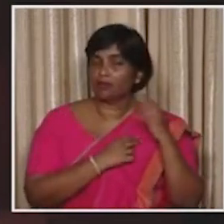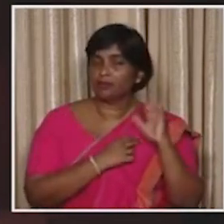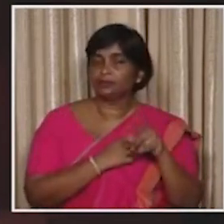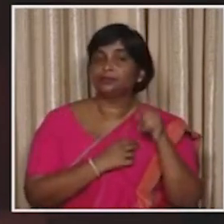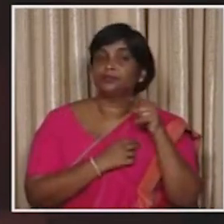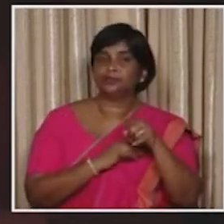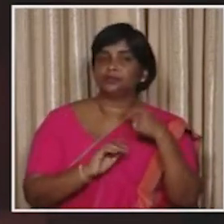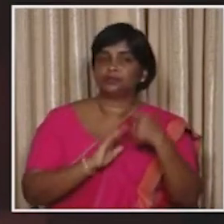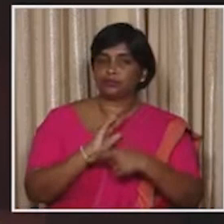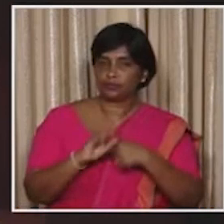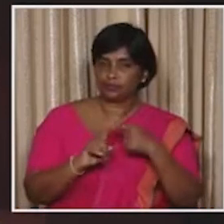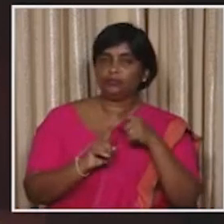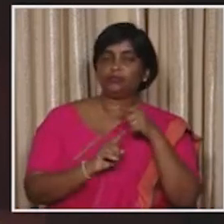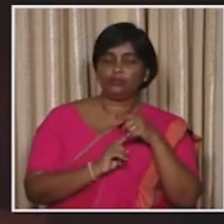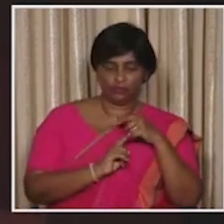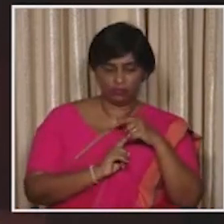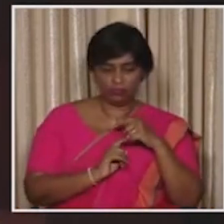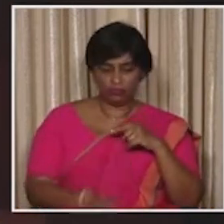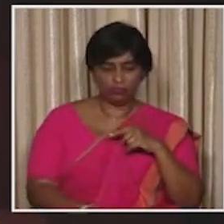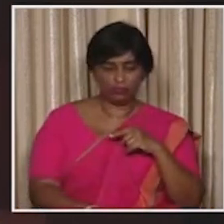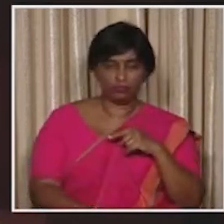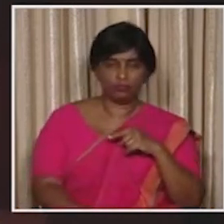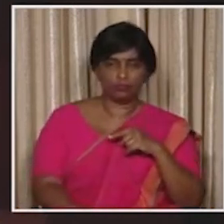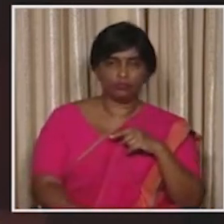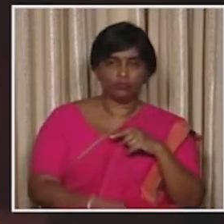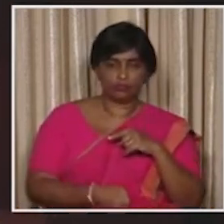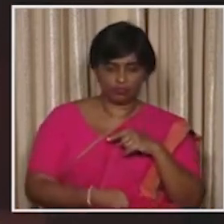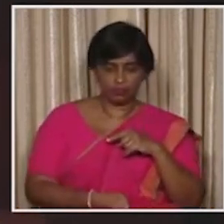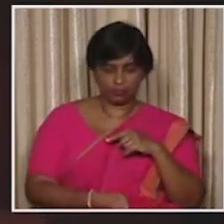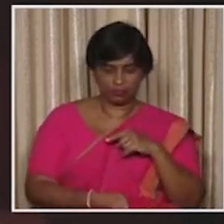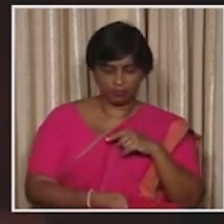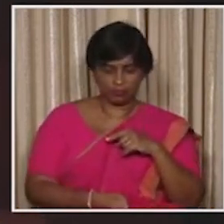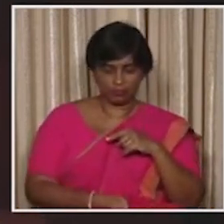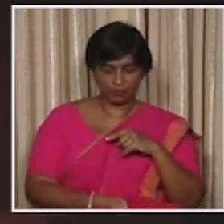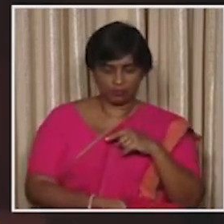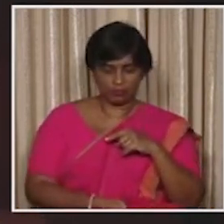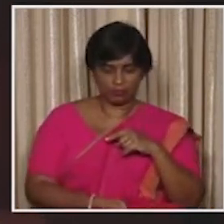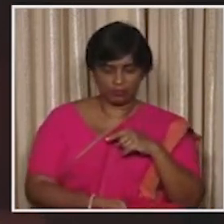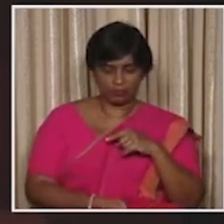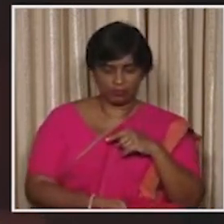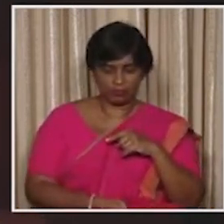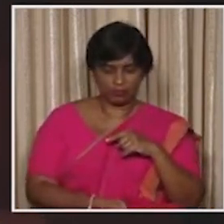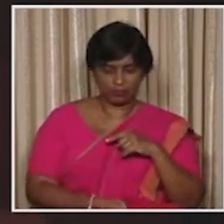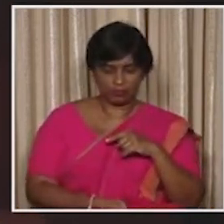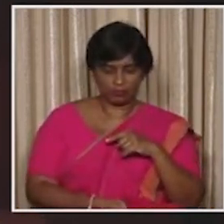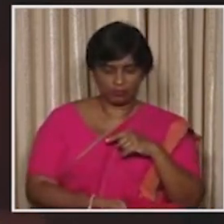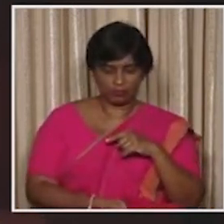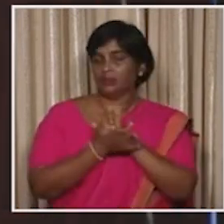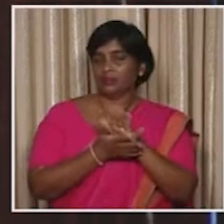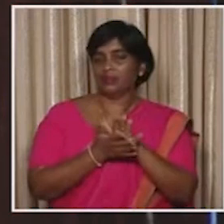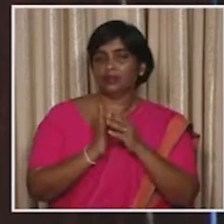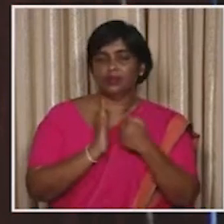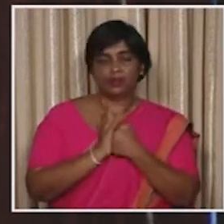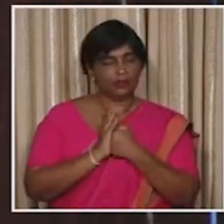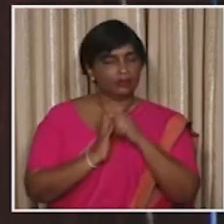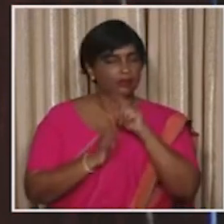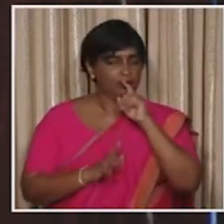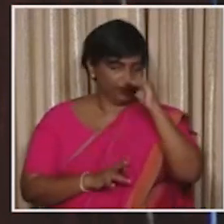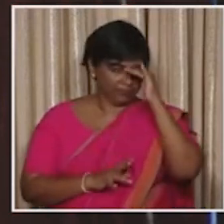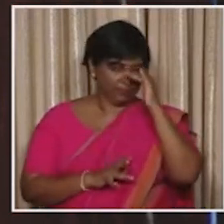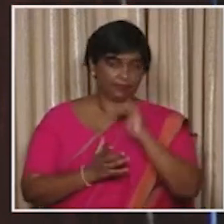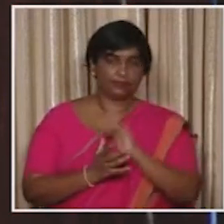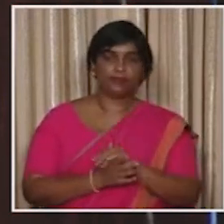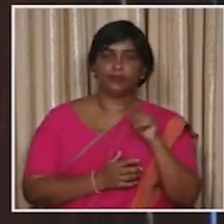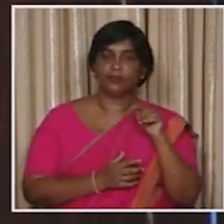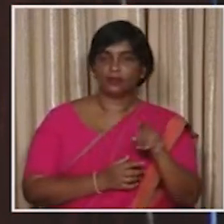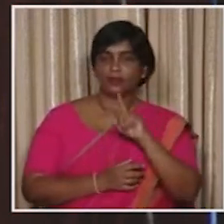ne Sri Lanka cricket tayatan ya rakina janadi pati varai ne anu aiki ini ke mamne asal kata anak itu meni